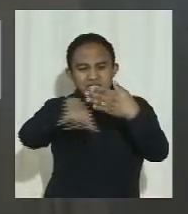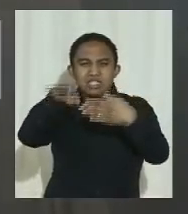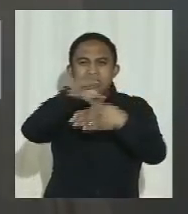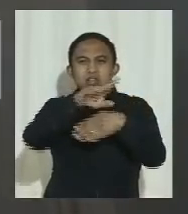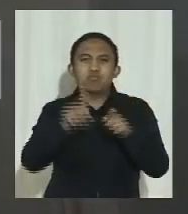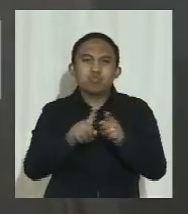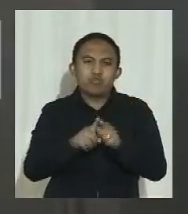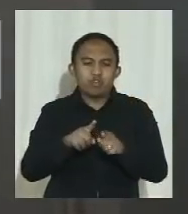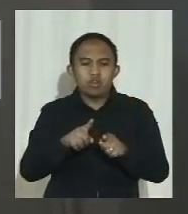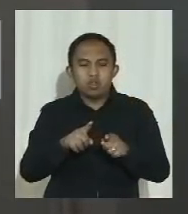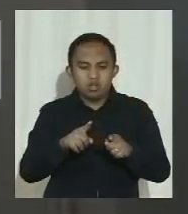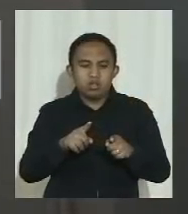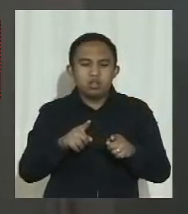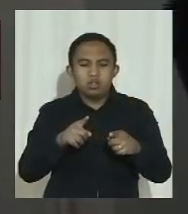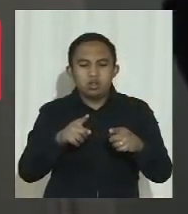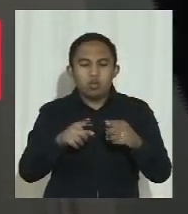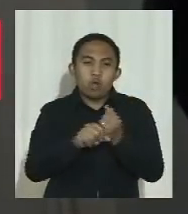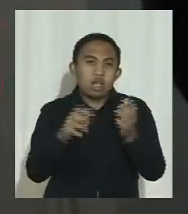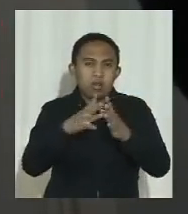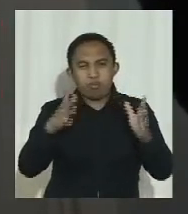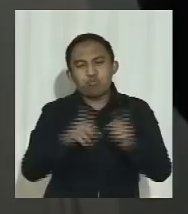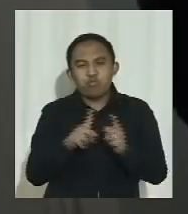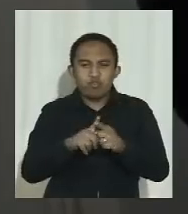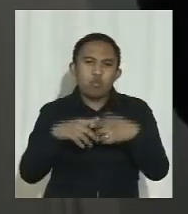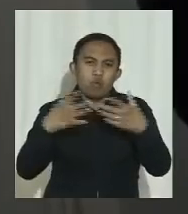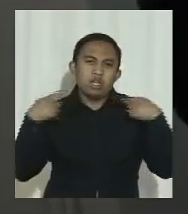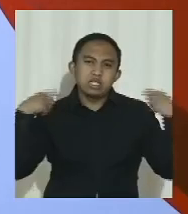jeneraly kosa izy raha lehibe.